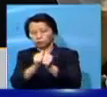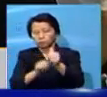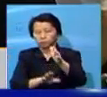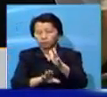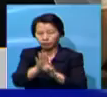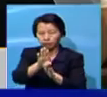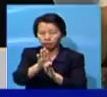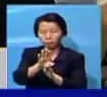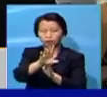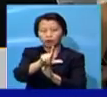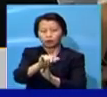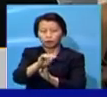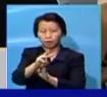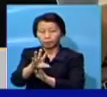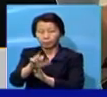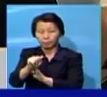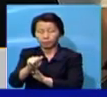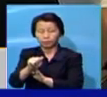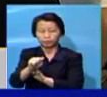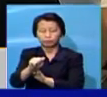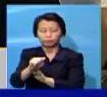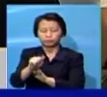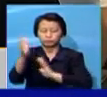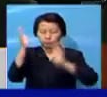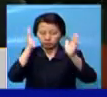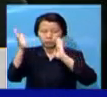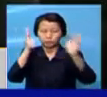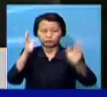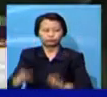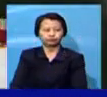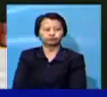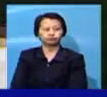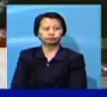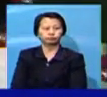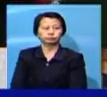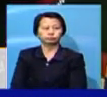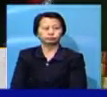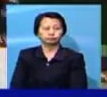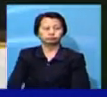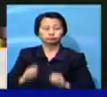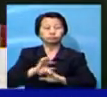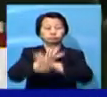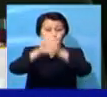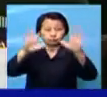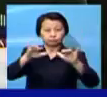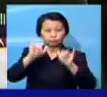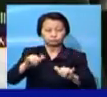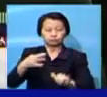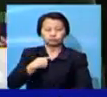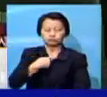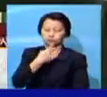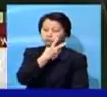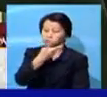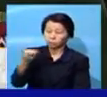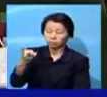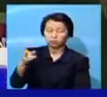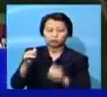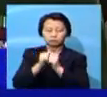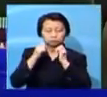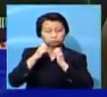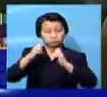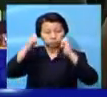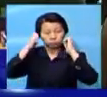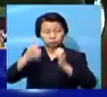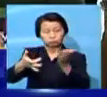industri Aviation dan juga Maritime negara kita jelas jelas dan nyata kita lihat kerana the Fusion of